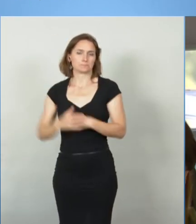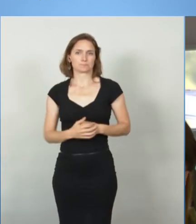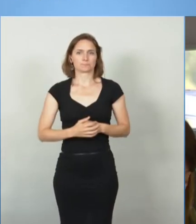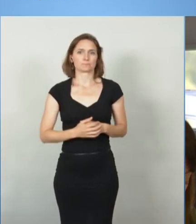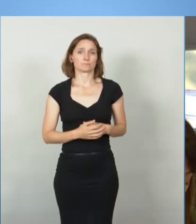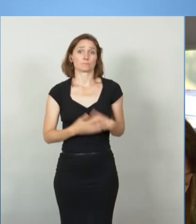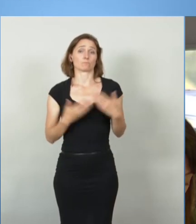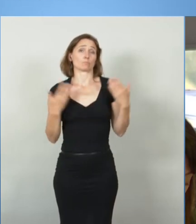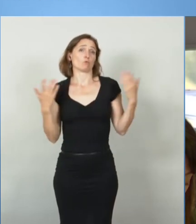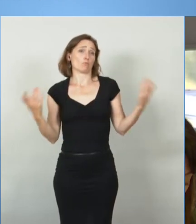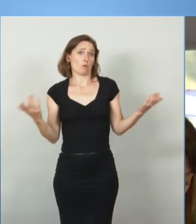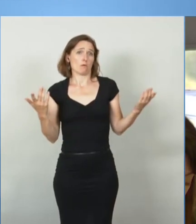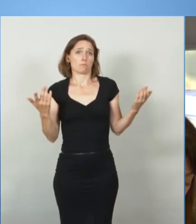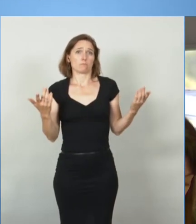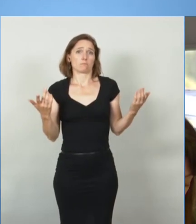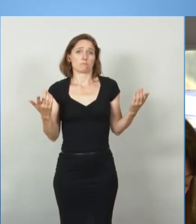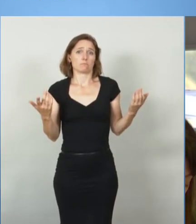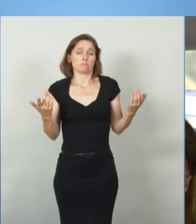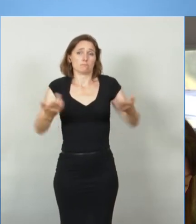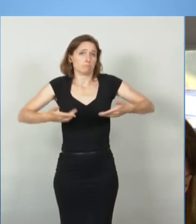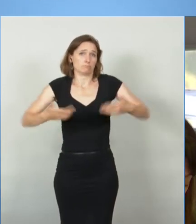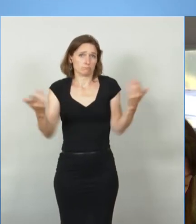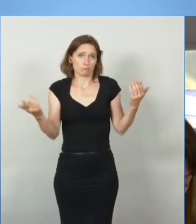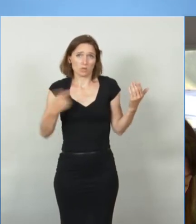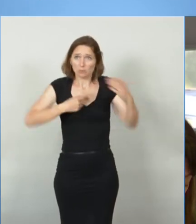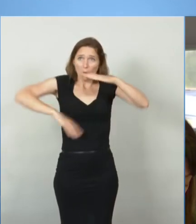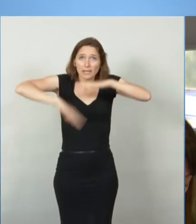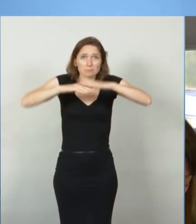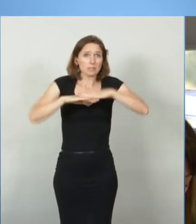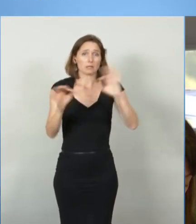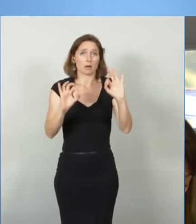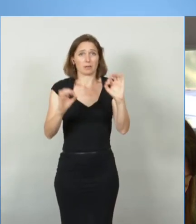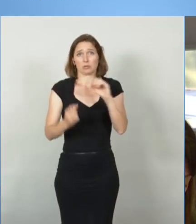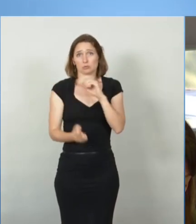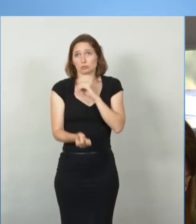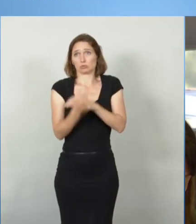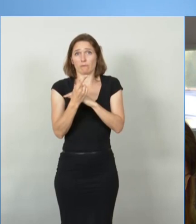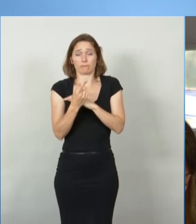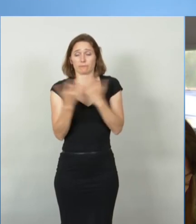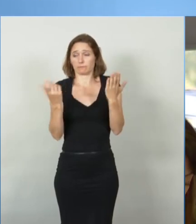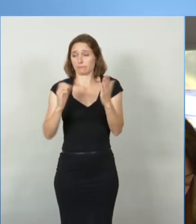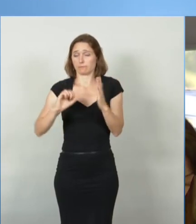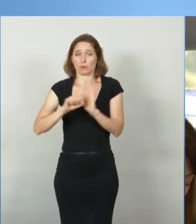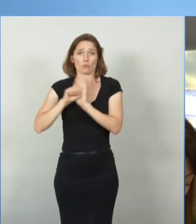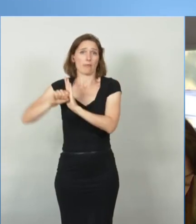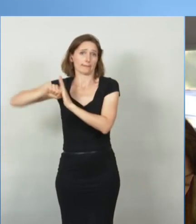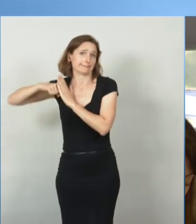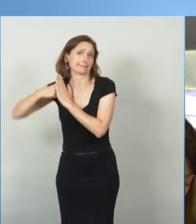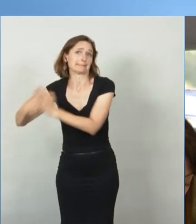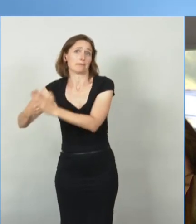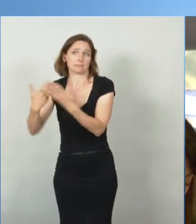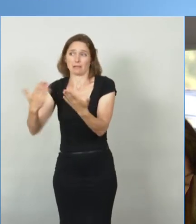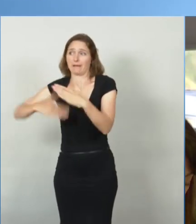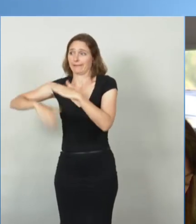sans aucune voilà sans aucune restriction hormis celle de la limite de l'extrême droite comme j'ai rappelé lors du début de